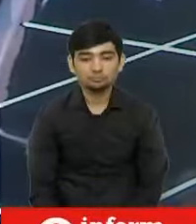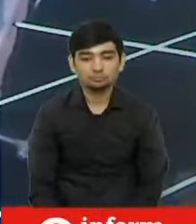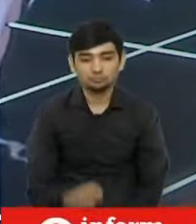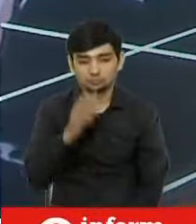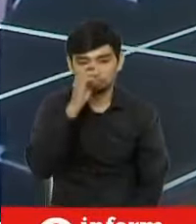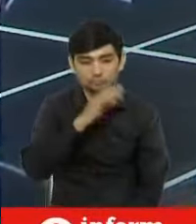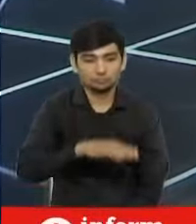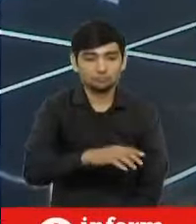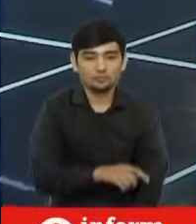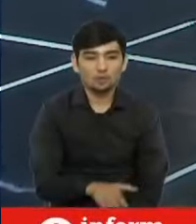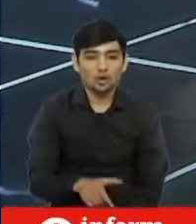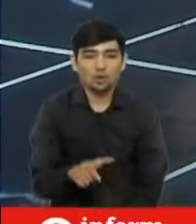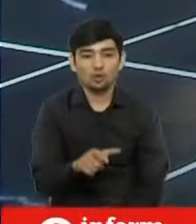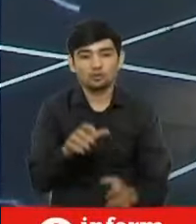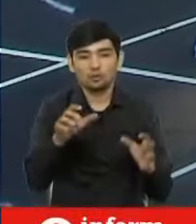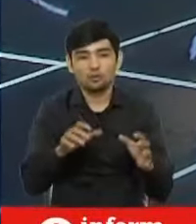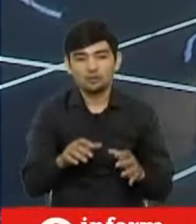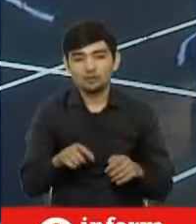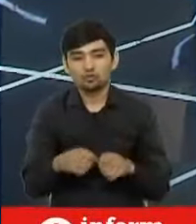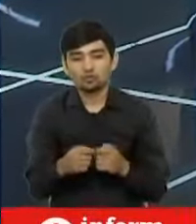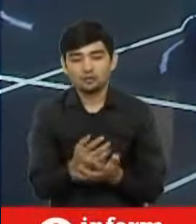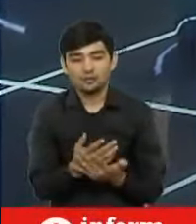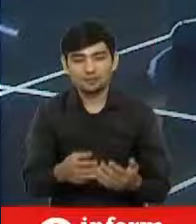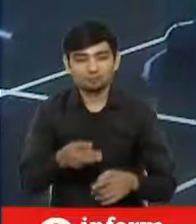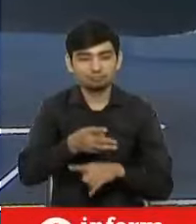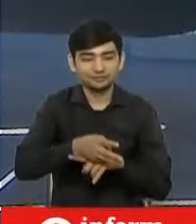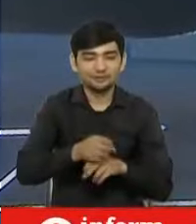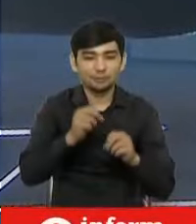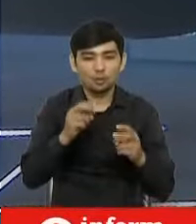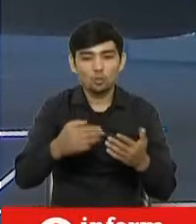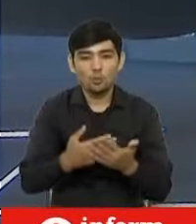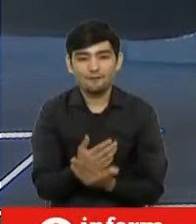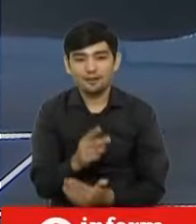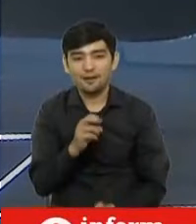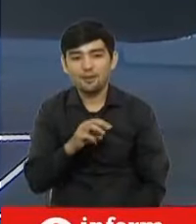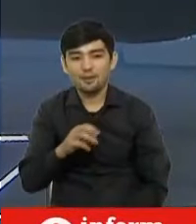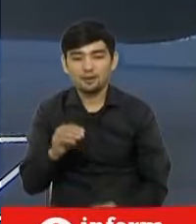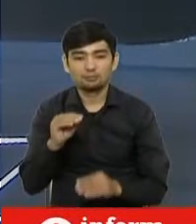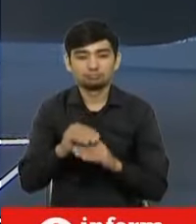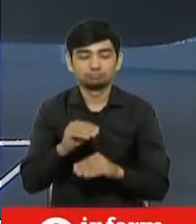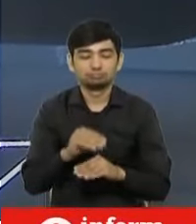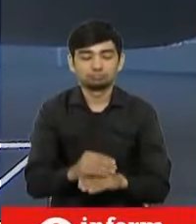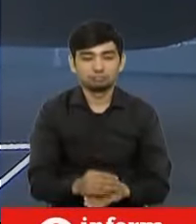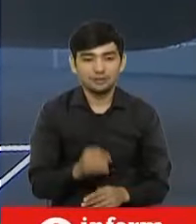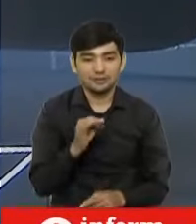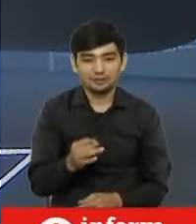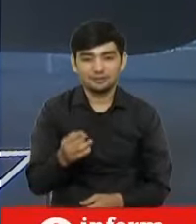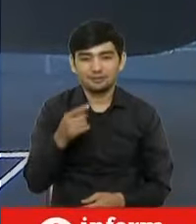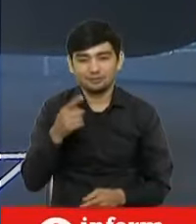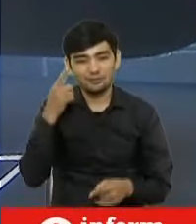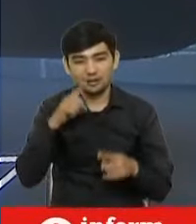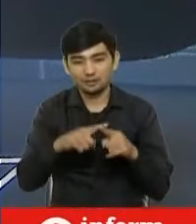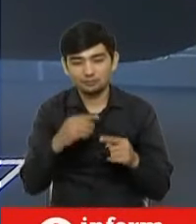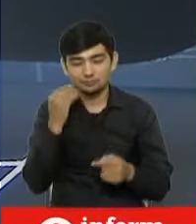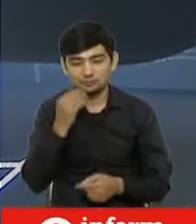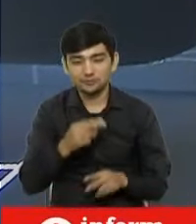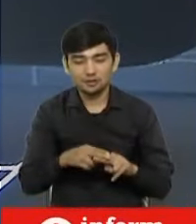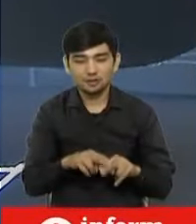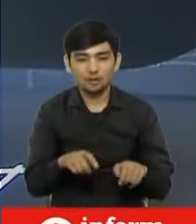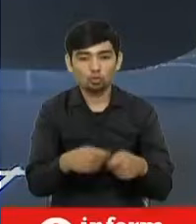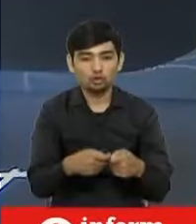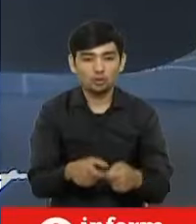Елімізде жол ережелерін жасанды интеллект арқылы бақылайтын жаңа бейне камералар орнатылып жатыр. Яғни заманауи құрылғы жолдағы тәртіп